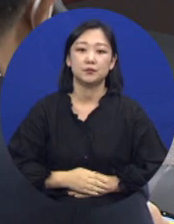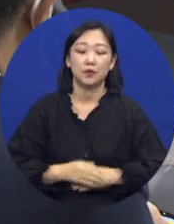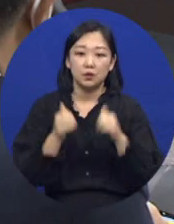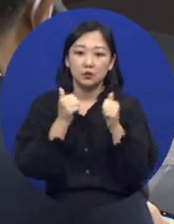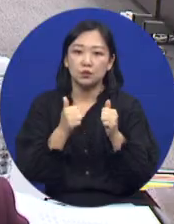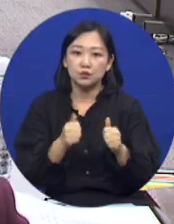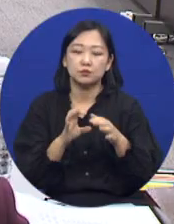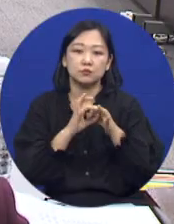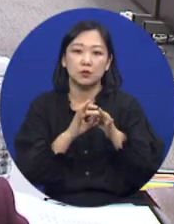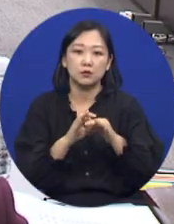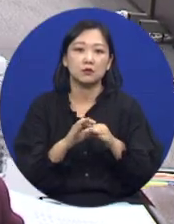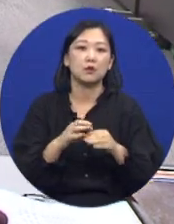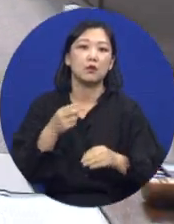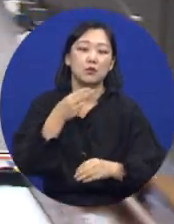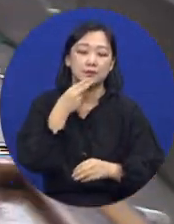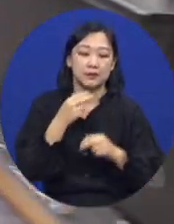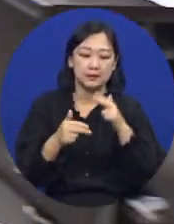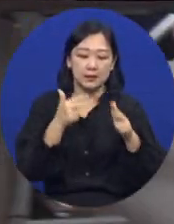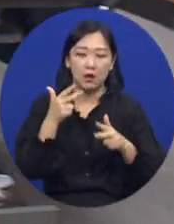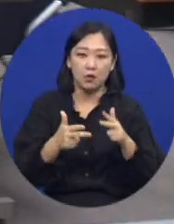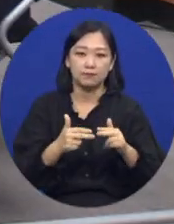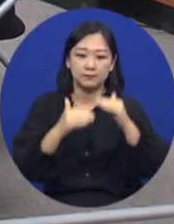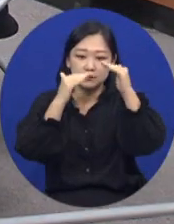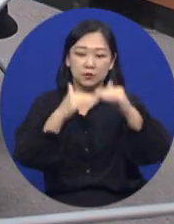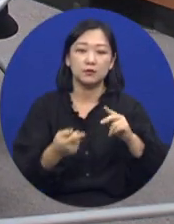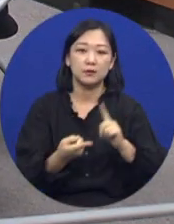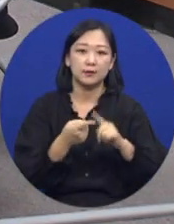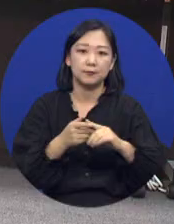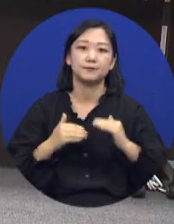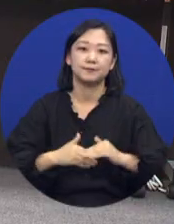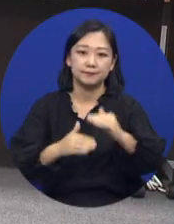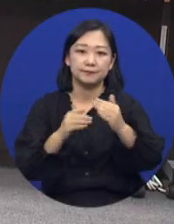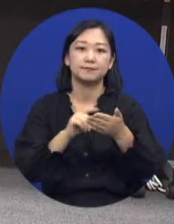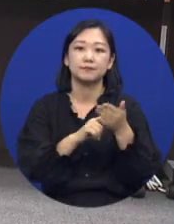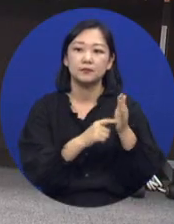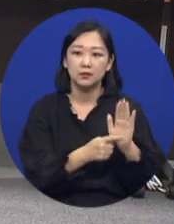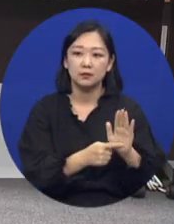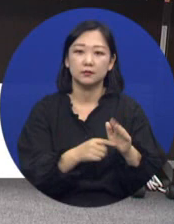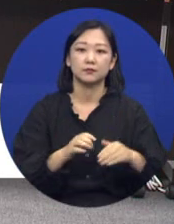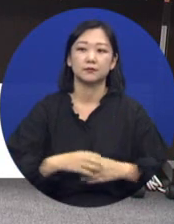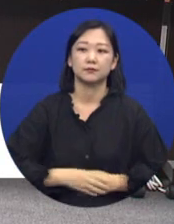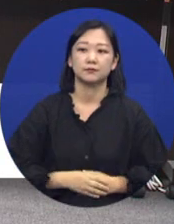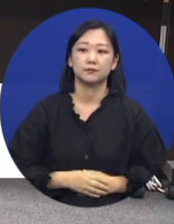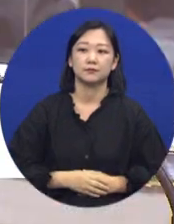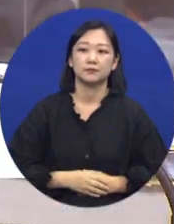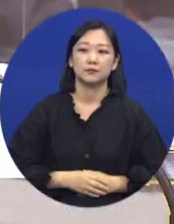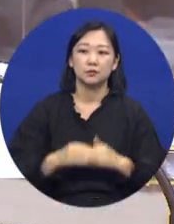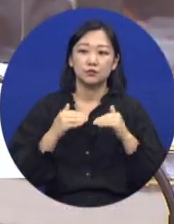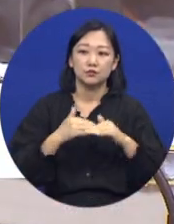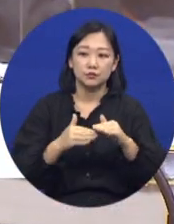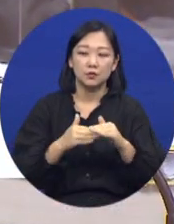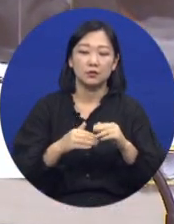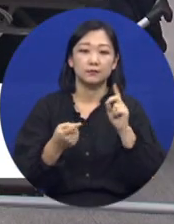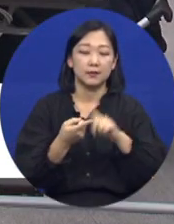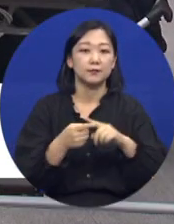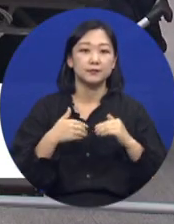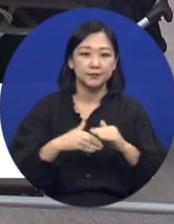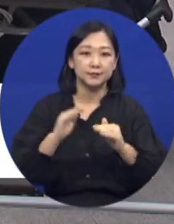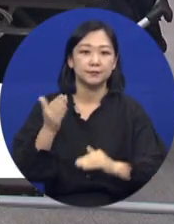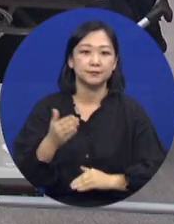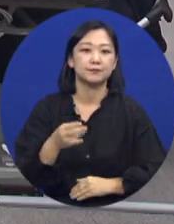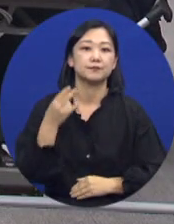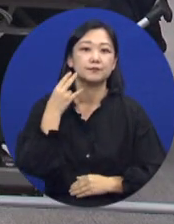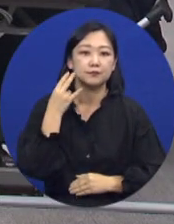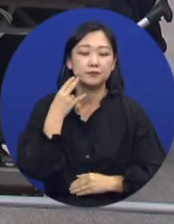소송과는 관계없이 사업을 절차대로 진행하겠다고 밝혔습니다. 승소했을 때는 뭐 그대로 진행이 되는 거고. 예.